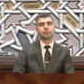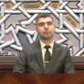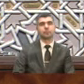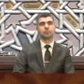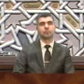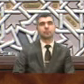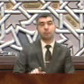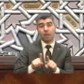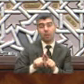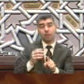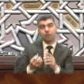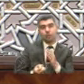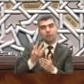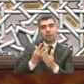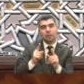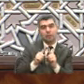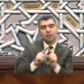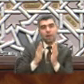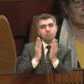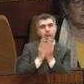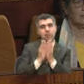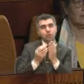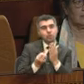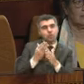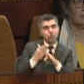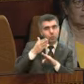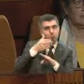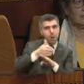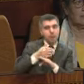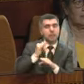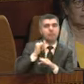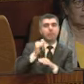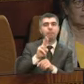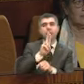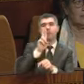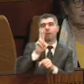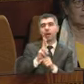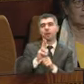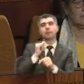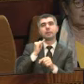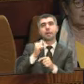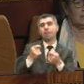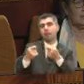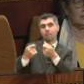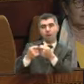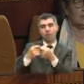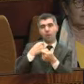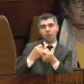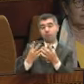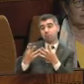بداية موسم دراسي جديد كنلقاو راسنا مضطرين نطرحوا هذا السؤال، لأن الواقع ديال الأحياء الجامعية والواقع ديال الطلبة اللي العدد ديالهم